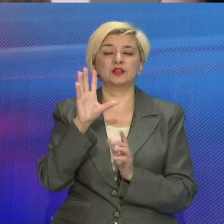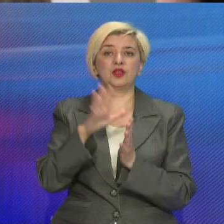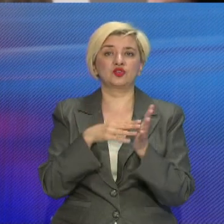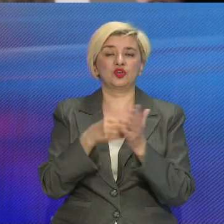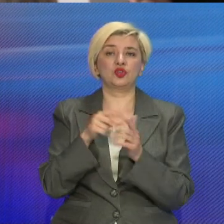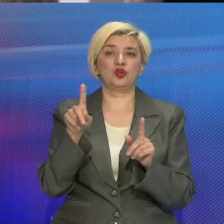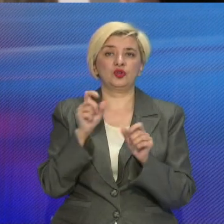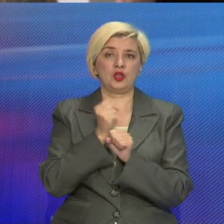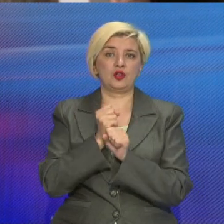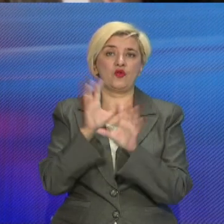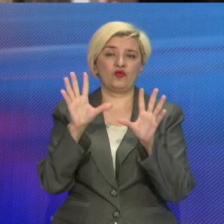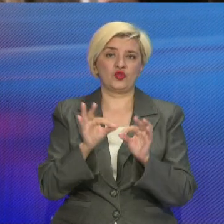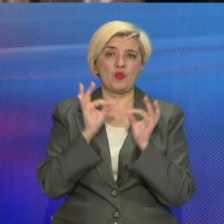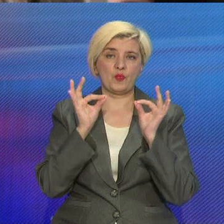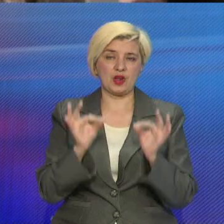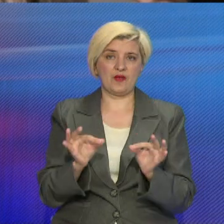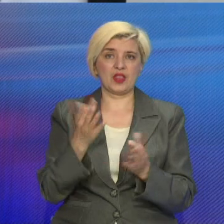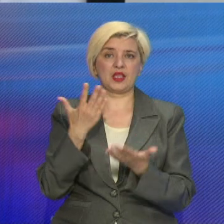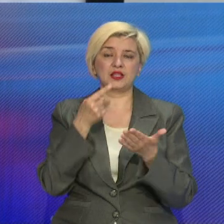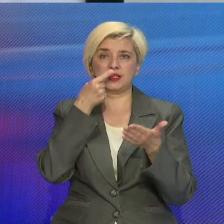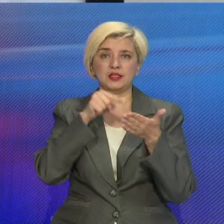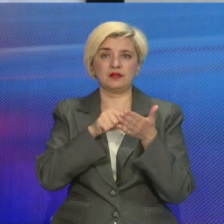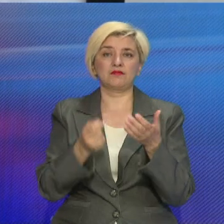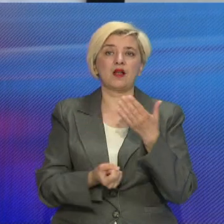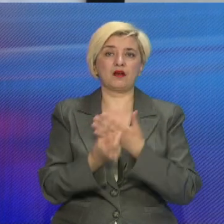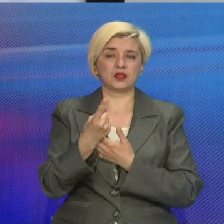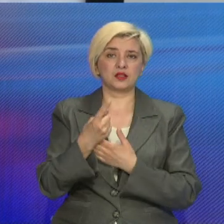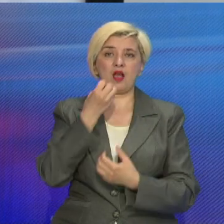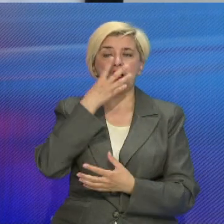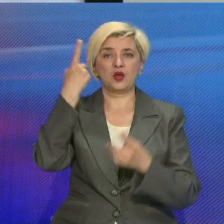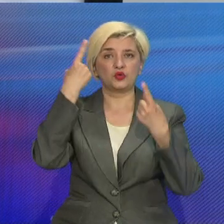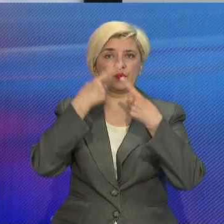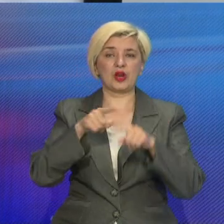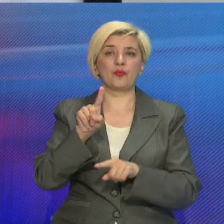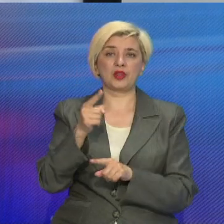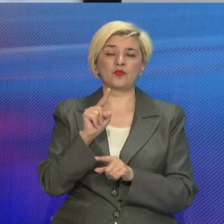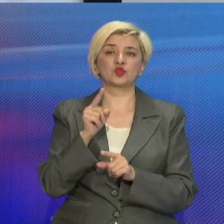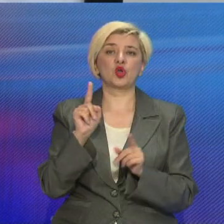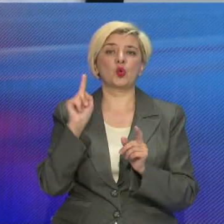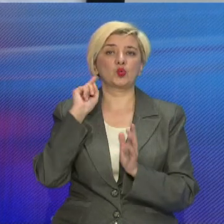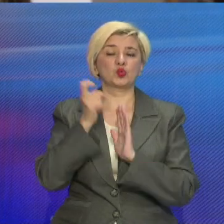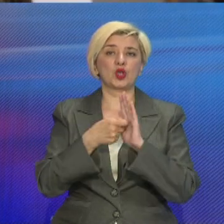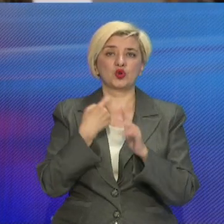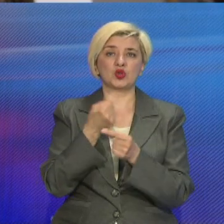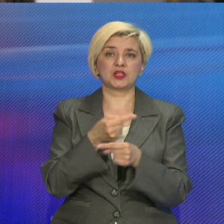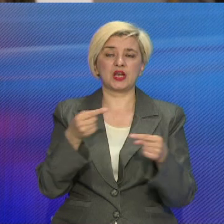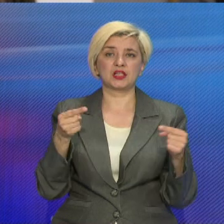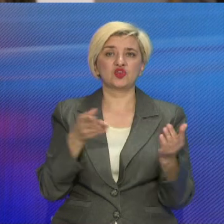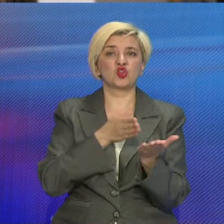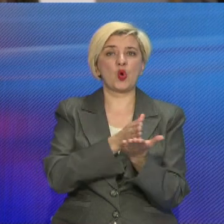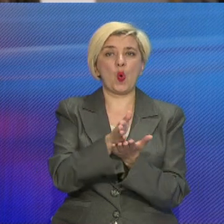сделал, а делаю все правильно, если здесь оказался. Хороший проект, потому что узнаешь с различных